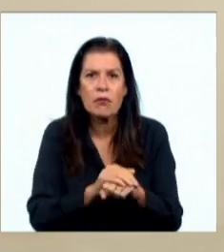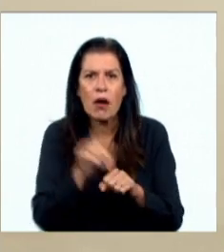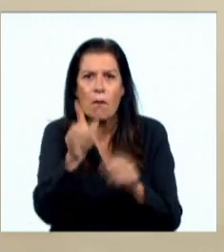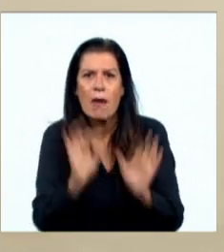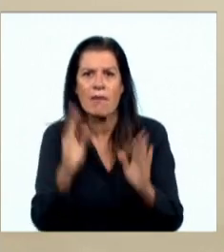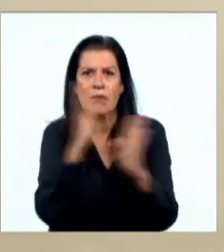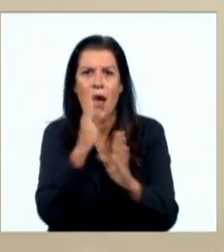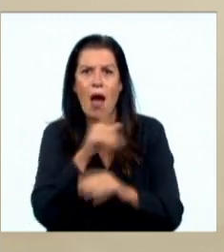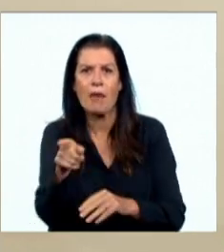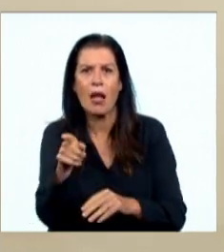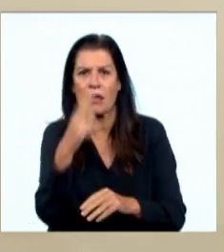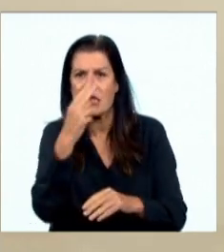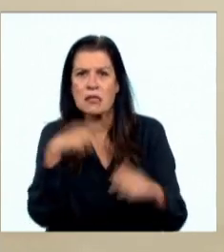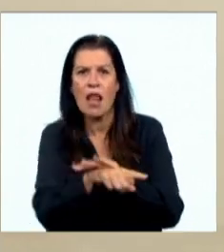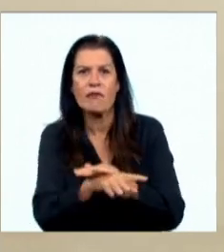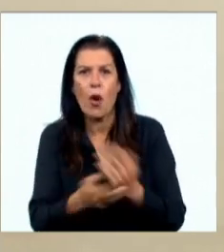אז